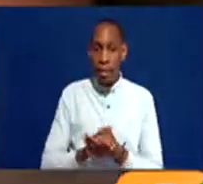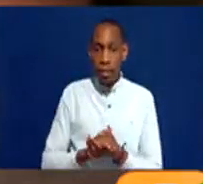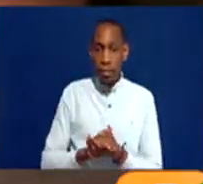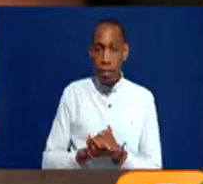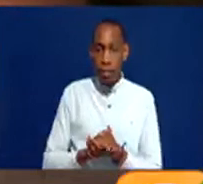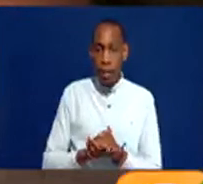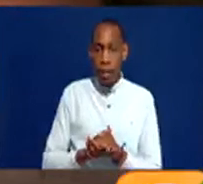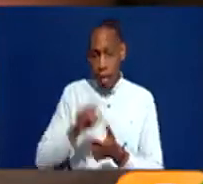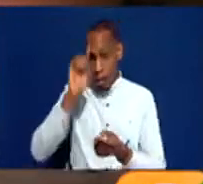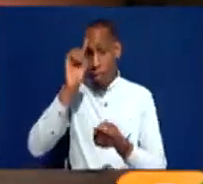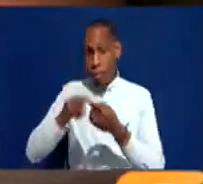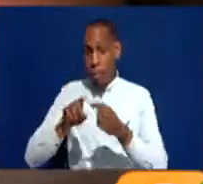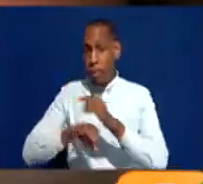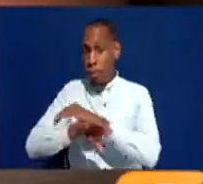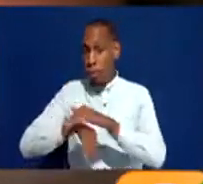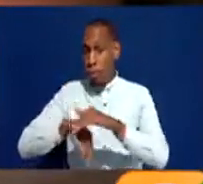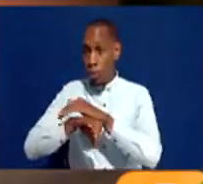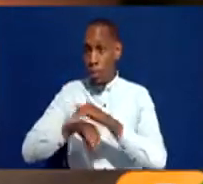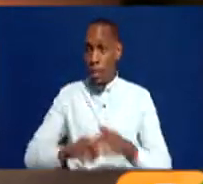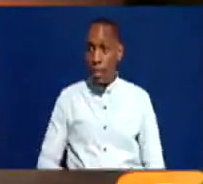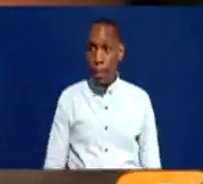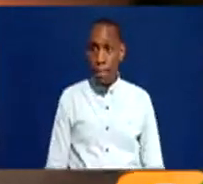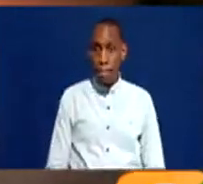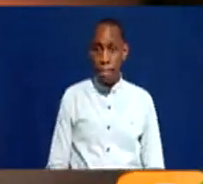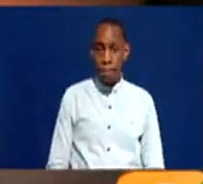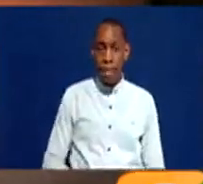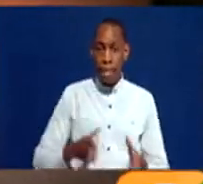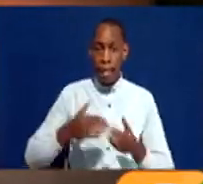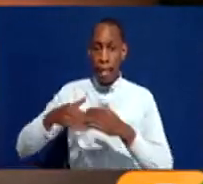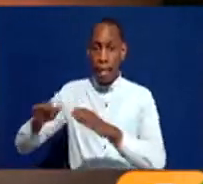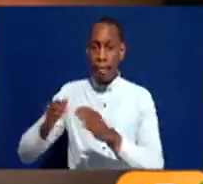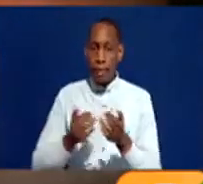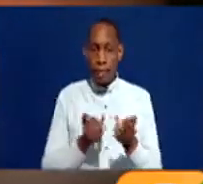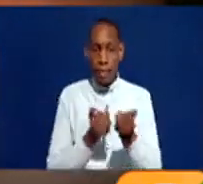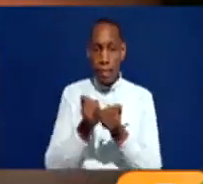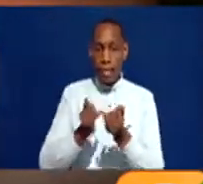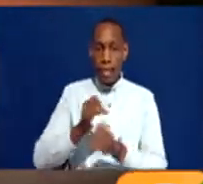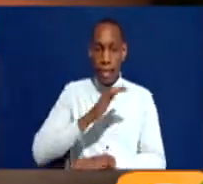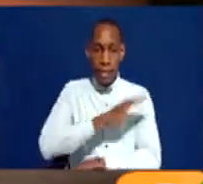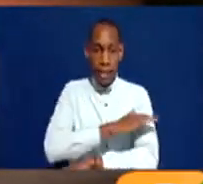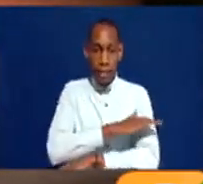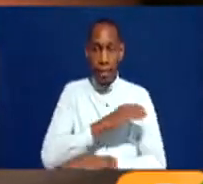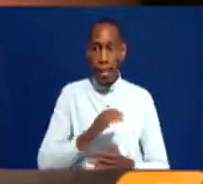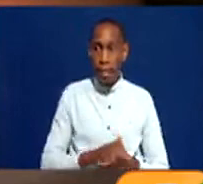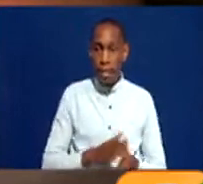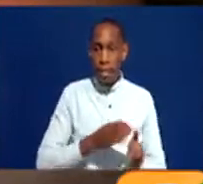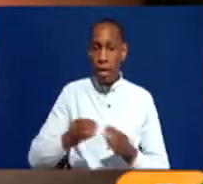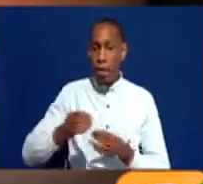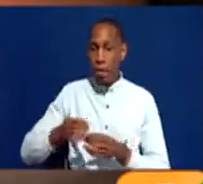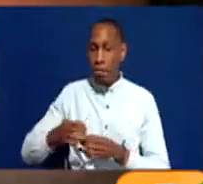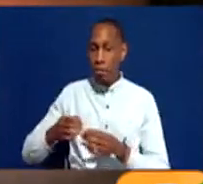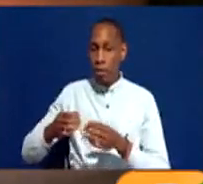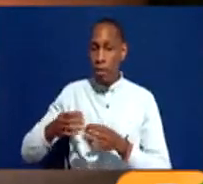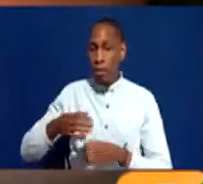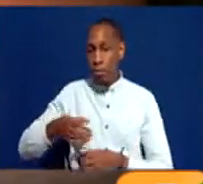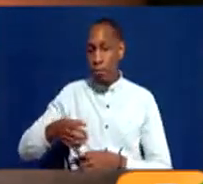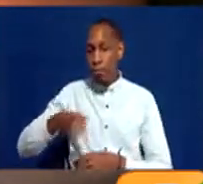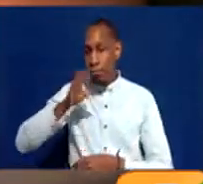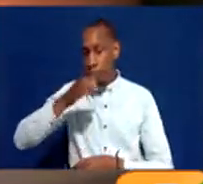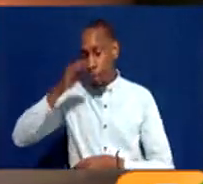him. Nilitoka on Saturday jioni, kuenda kunywa drink hivi